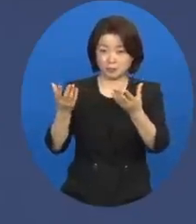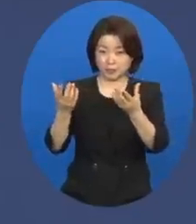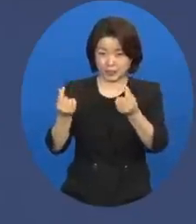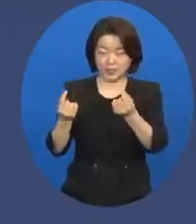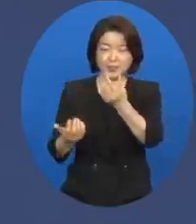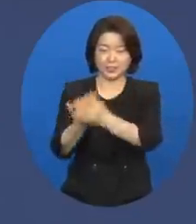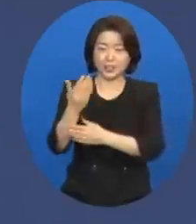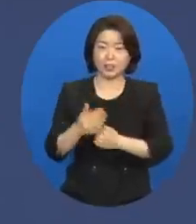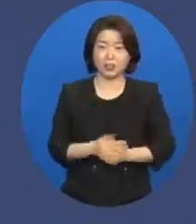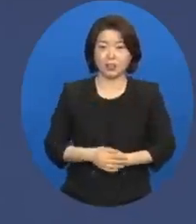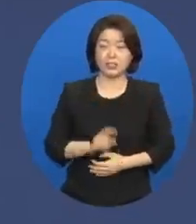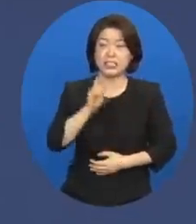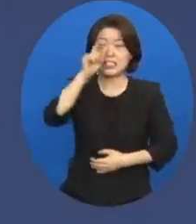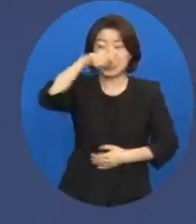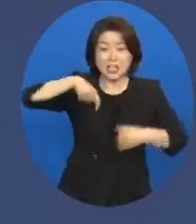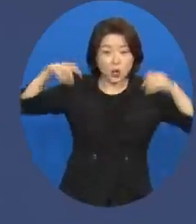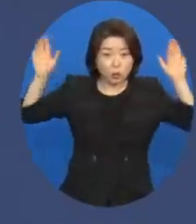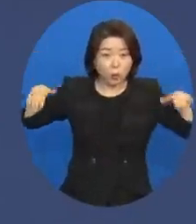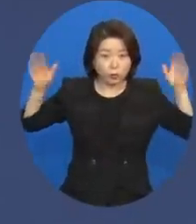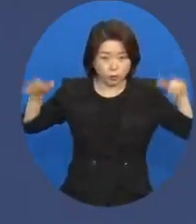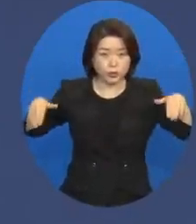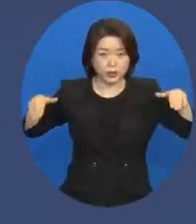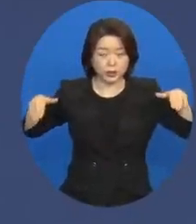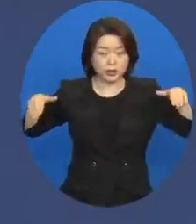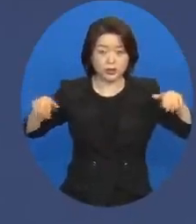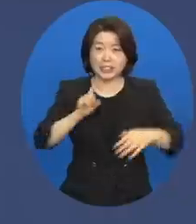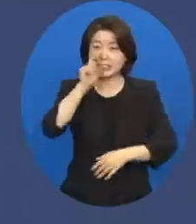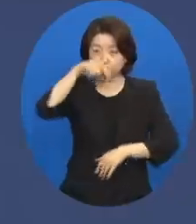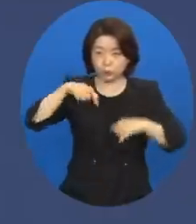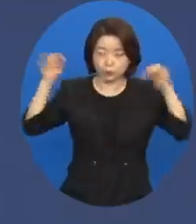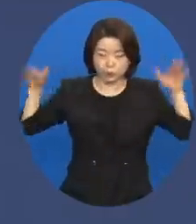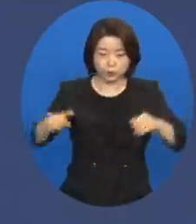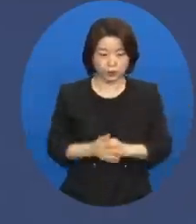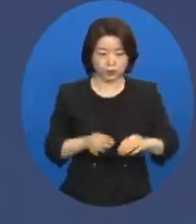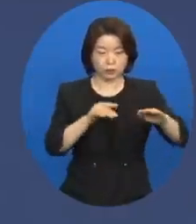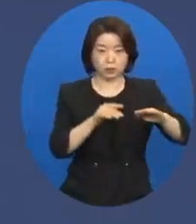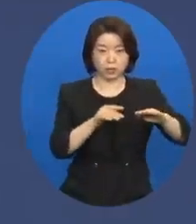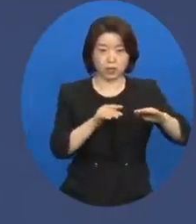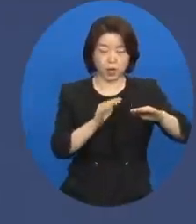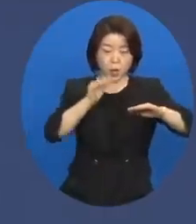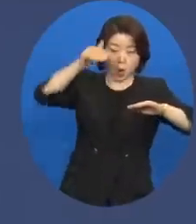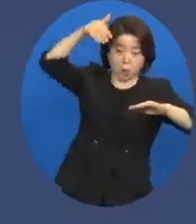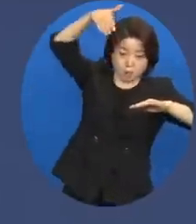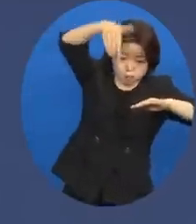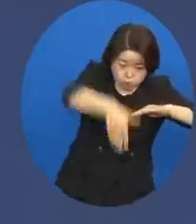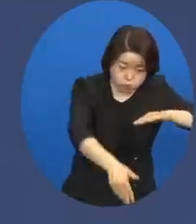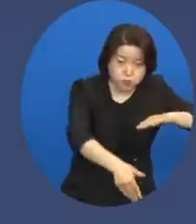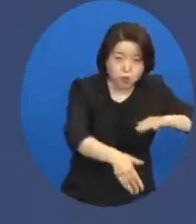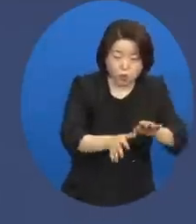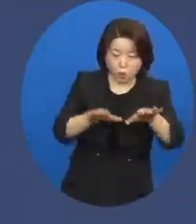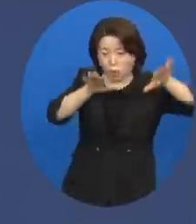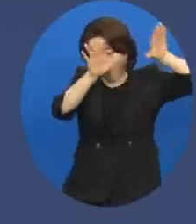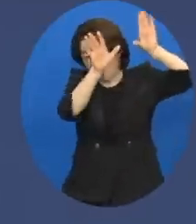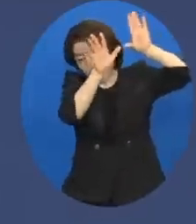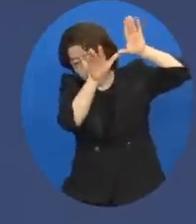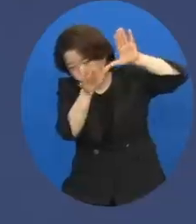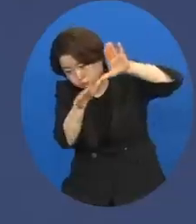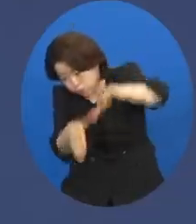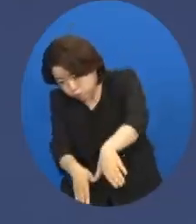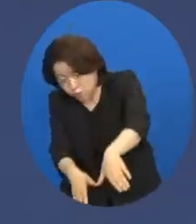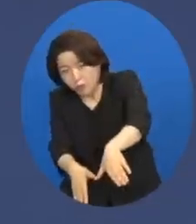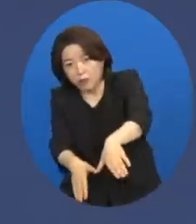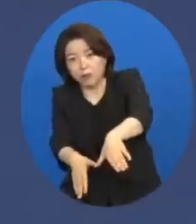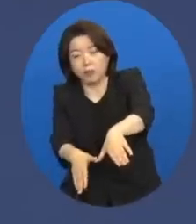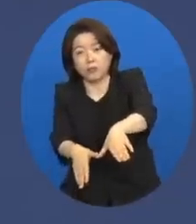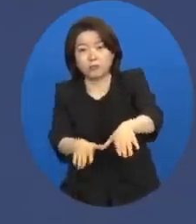그 독수리가 말입니다. 독수리가 거기에 거꾸로 폭포에 처박혀가지고 추락사에